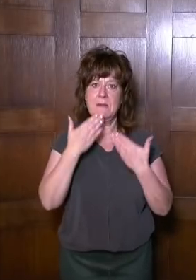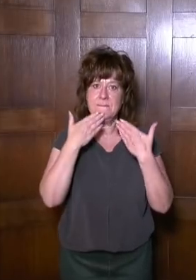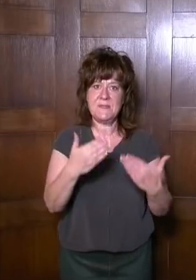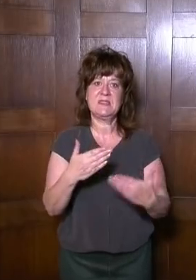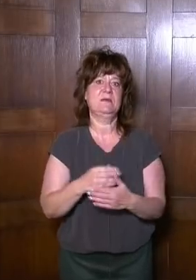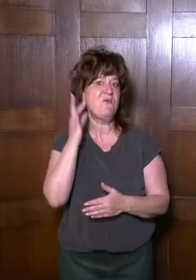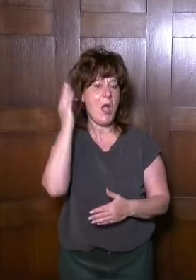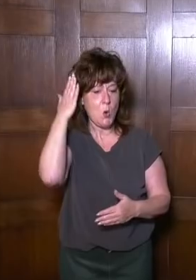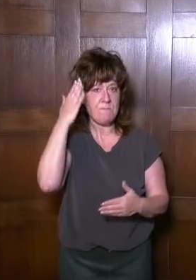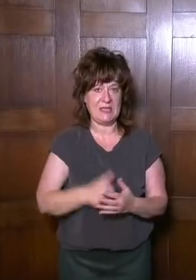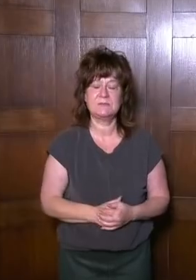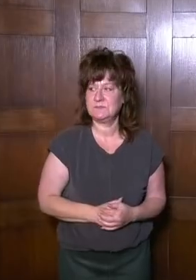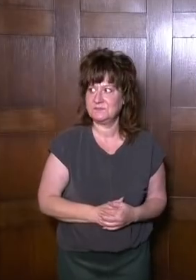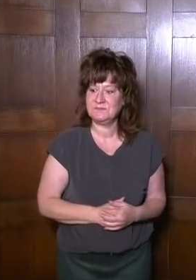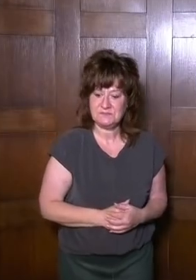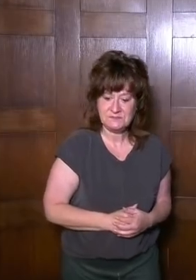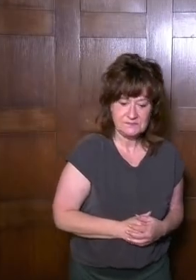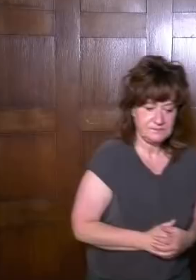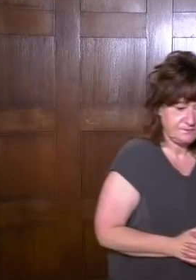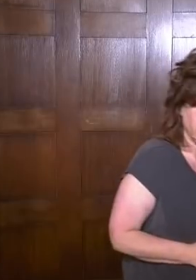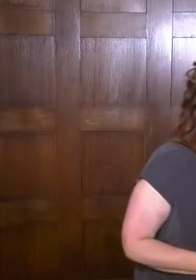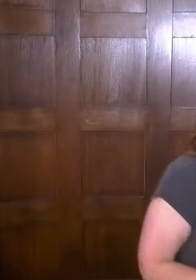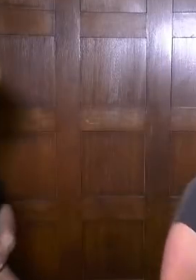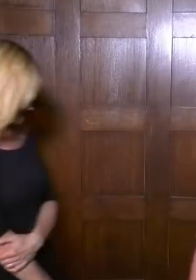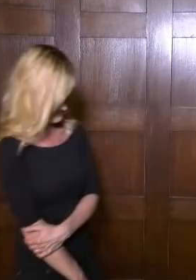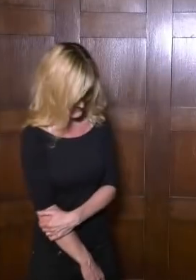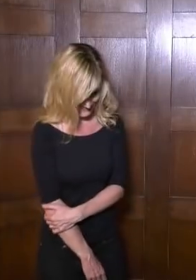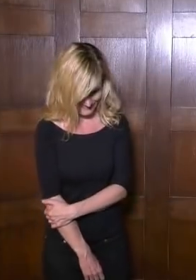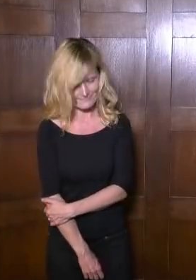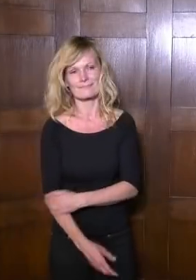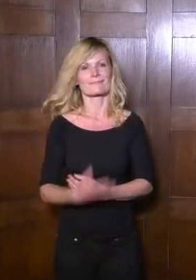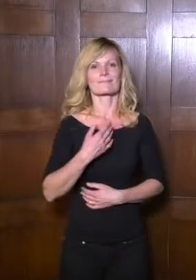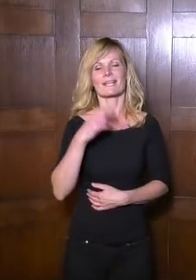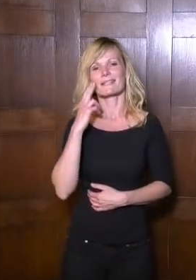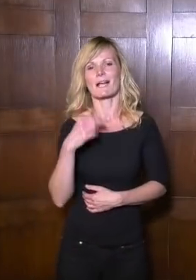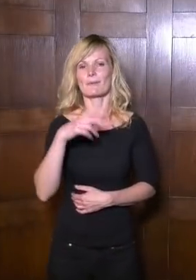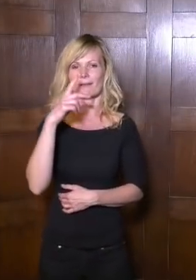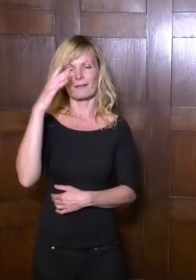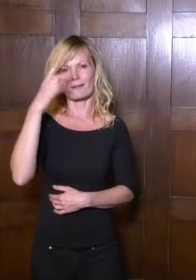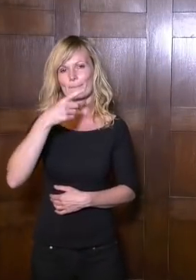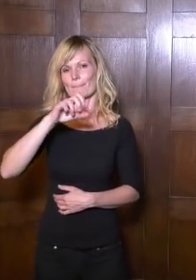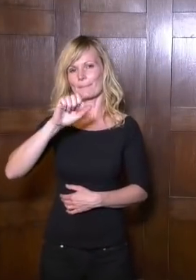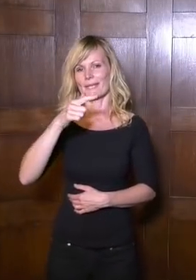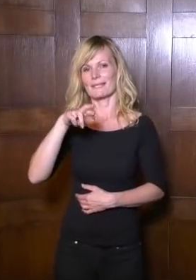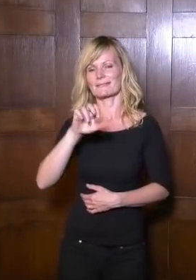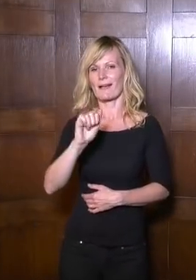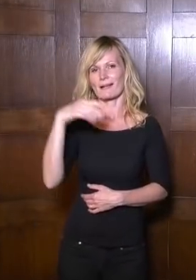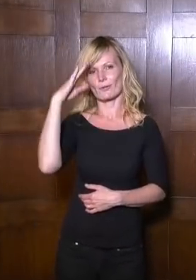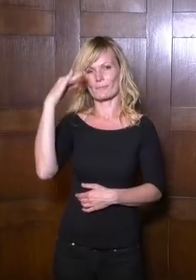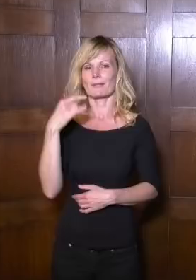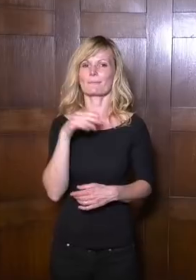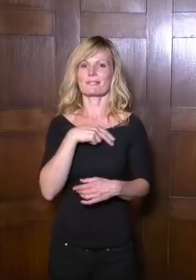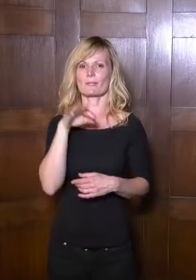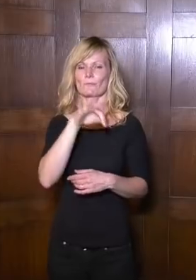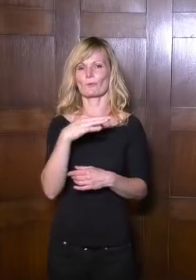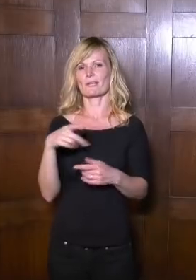Petra Köpping. Ja, ich bin Petra Köpping, die Sozialministerin und für gesellschaftlichen Zusammenhalt zuständig